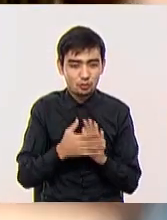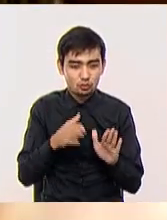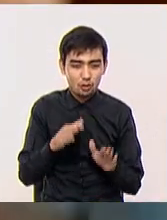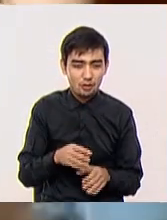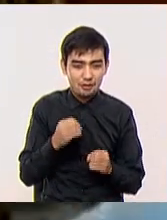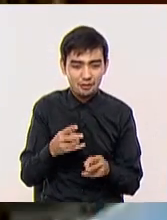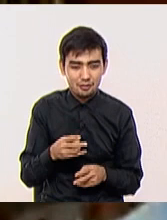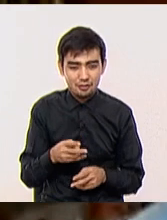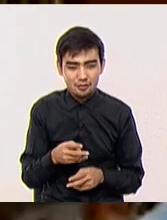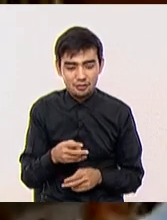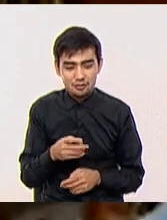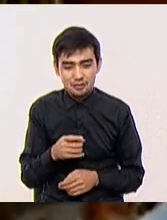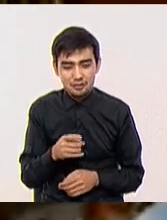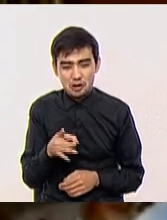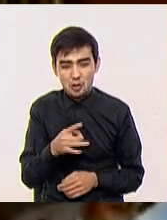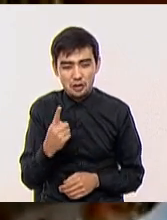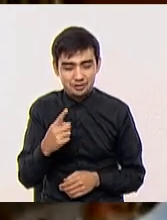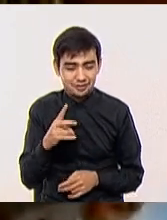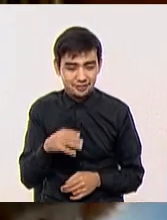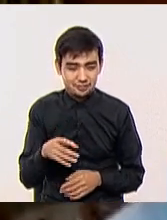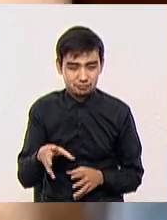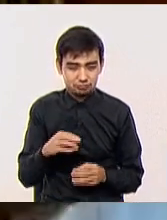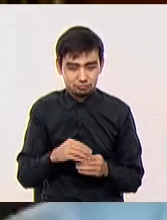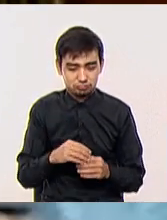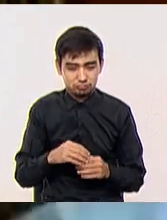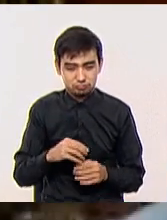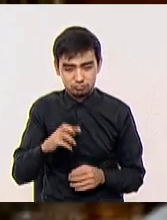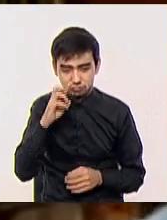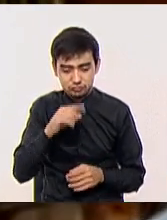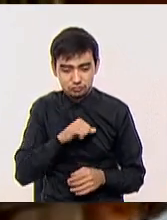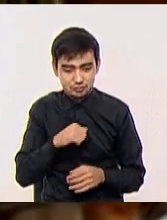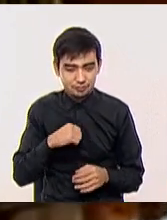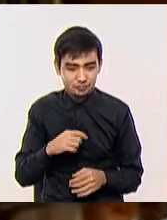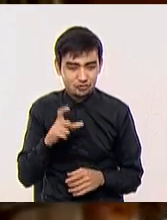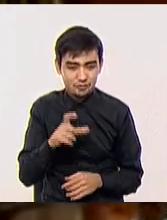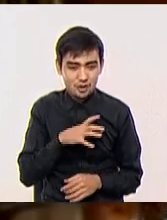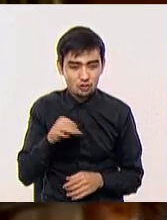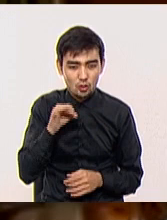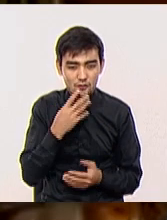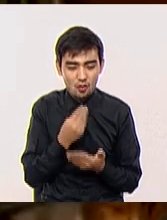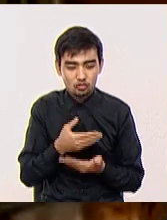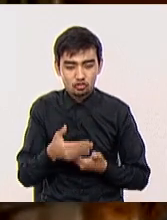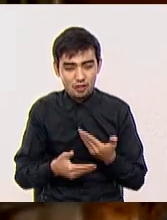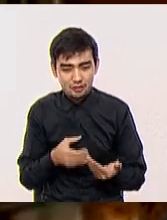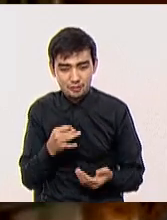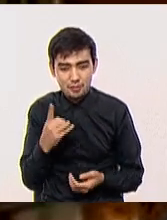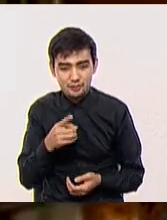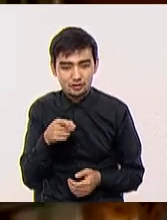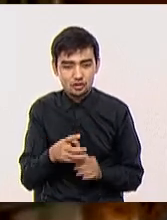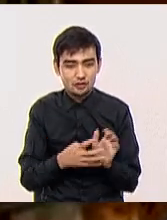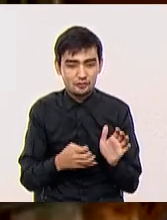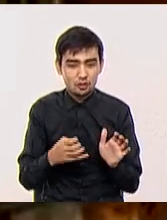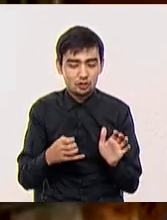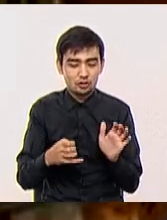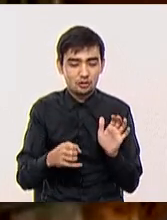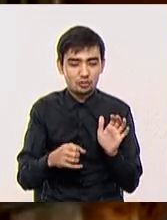как деятеля такого регионального. Это проявляется его историческими такими шагами, действиями. Во-первых, в